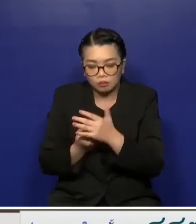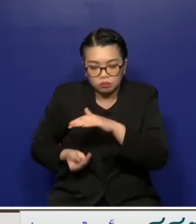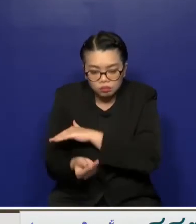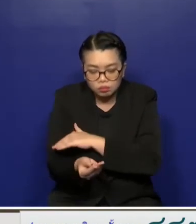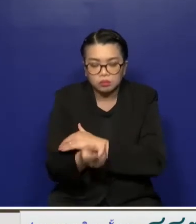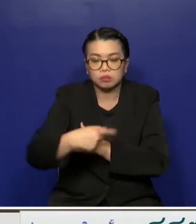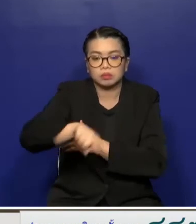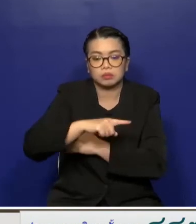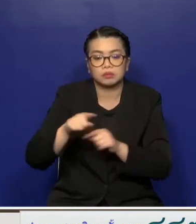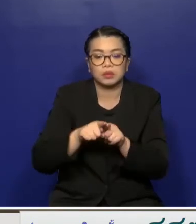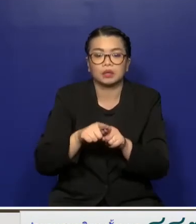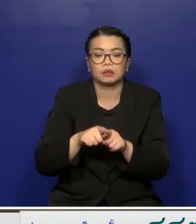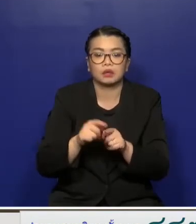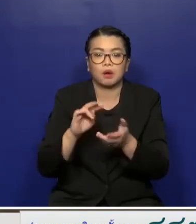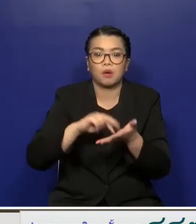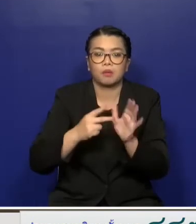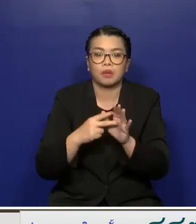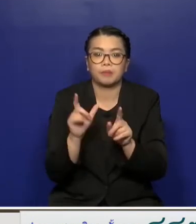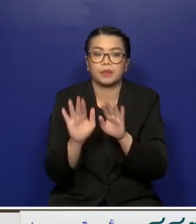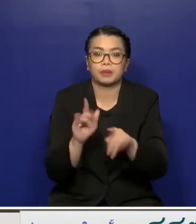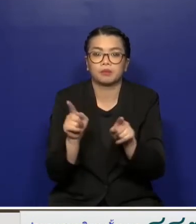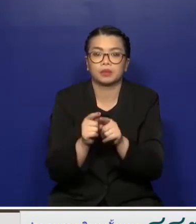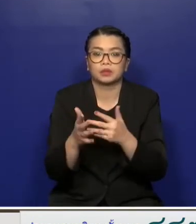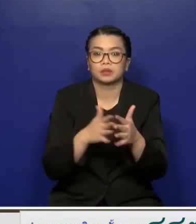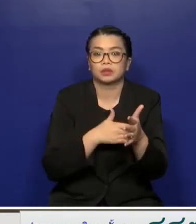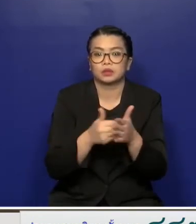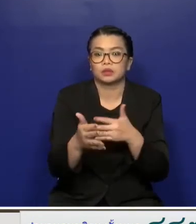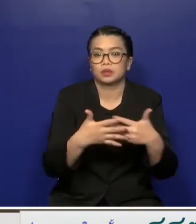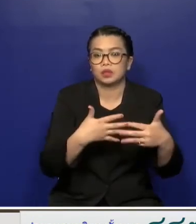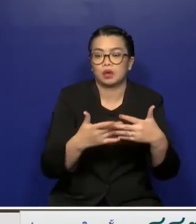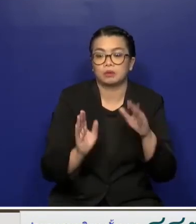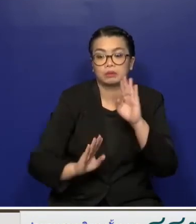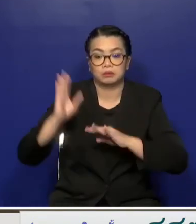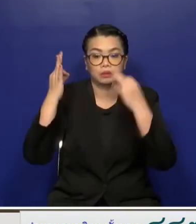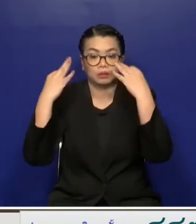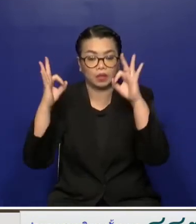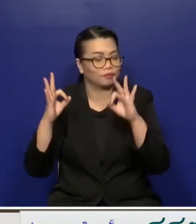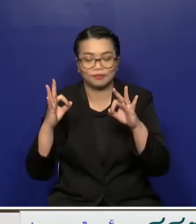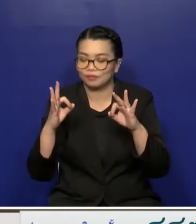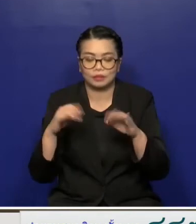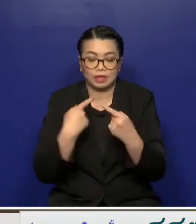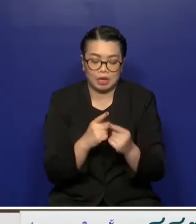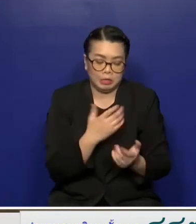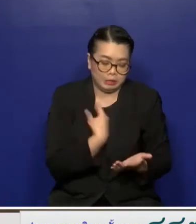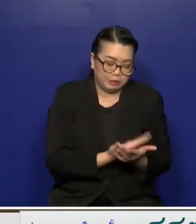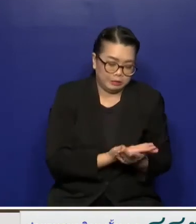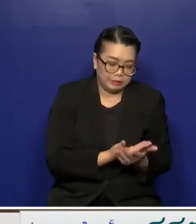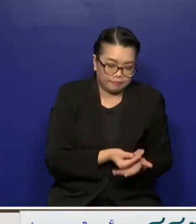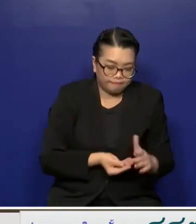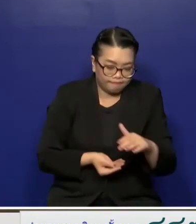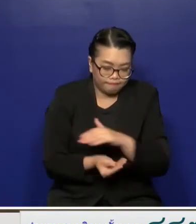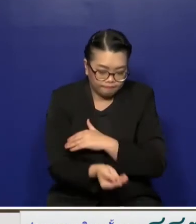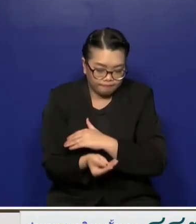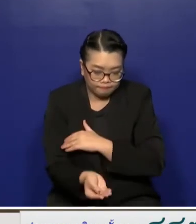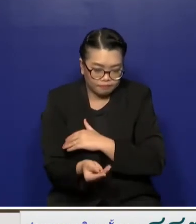านิยมสีเทาไม่ใช่ค่านิยมประชาธิปไตยครับเป็นค่านิยมของคนที่หาเงินมาให้แล้วมาสร้างค่านิ